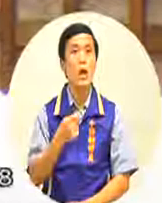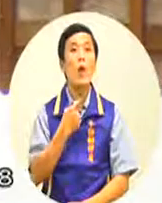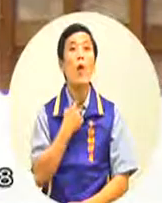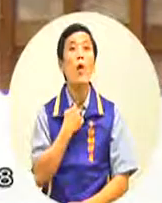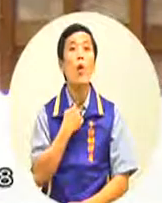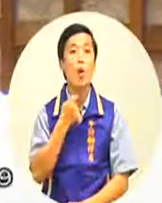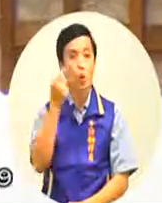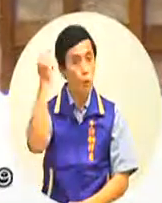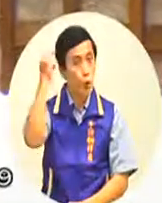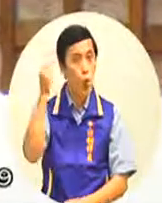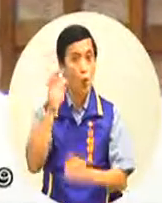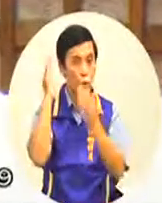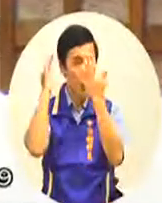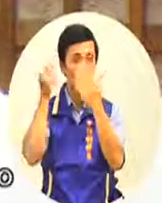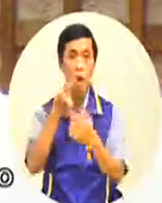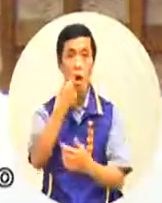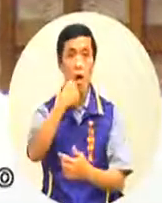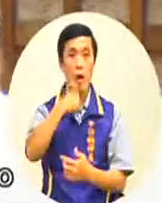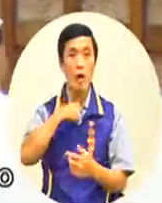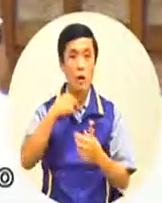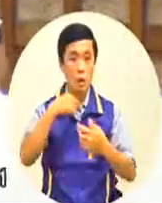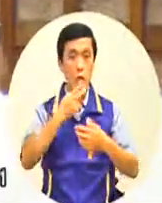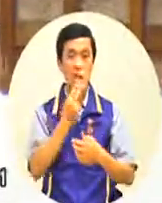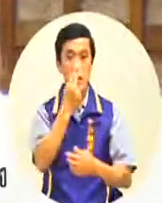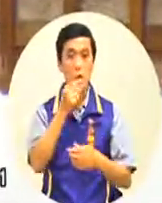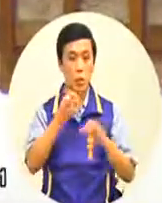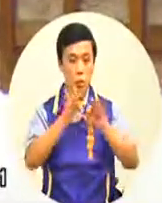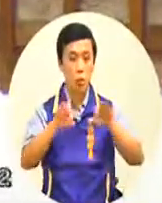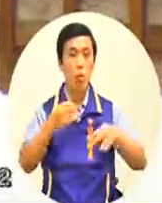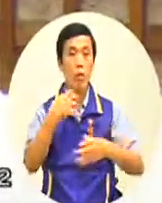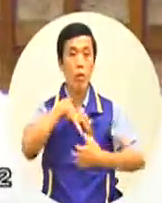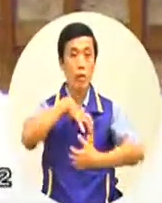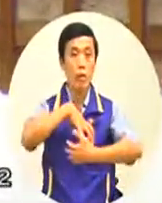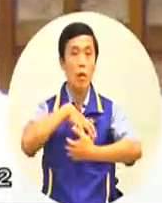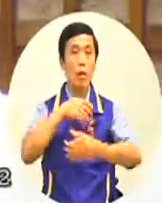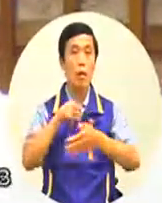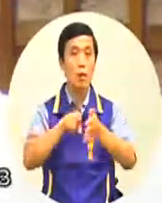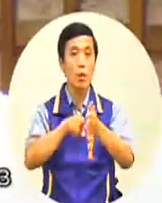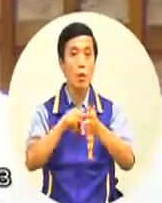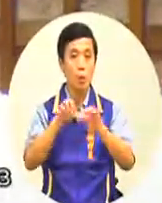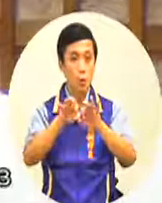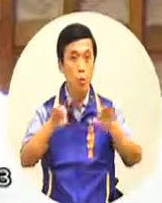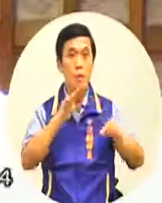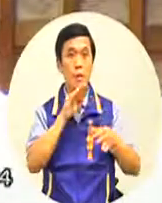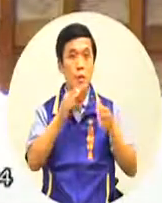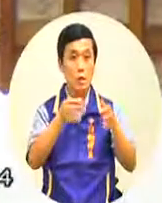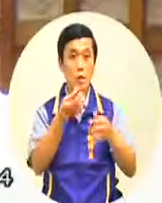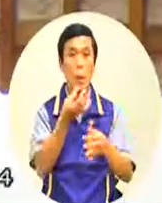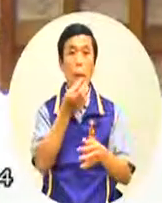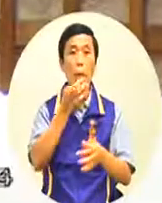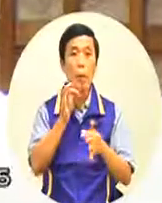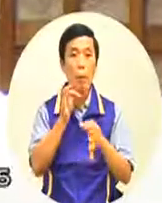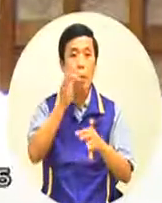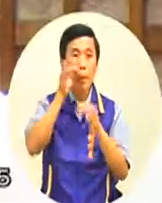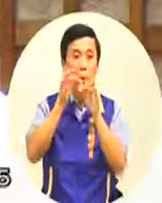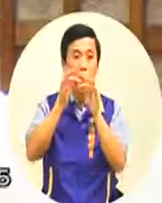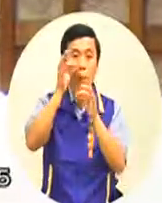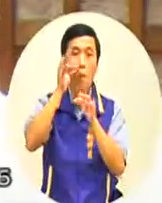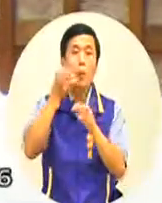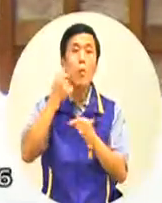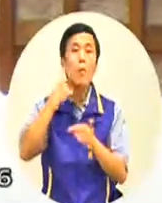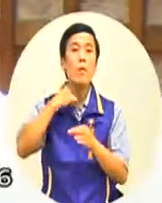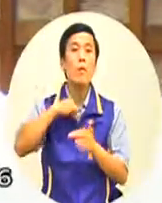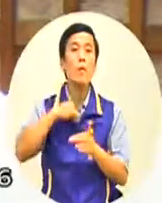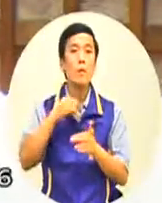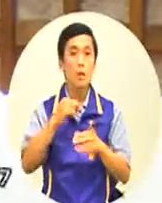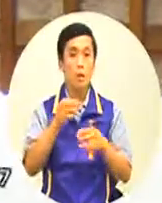哦，加气管内管是要为着插管的器具呢，而插管是